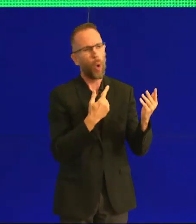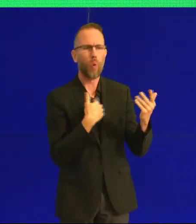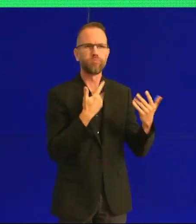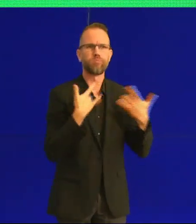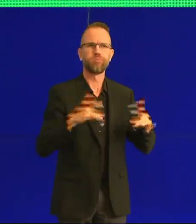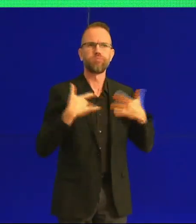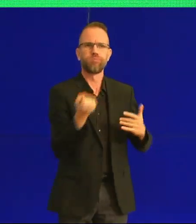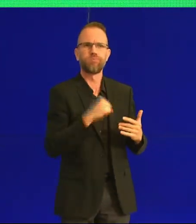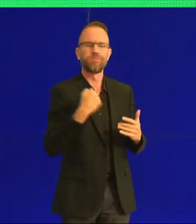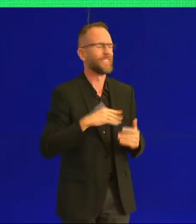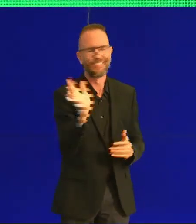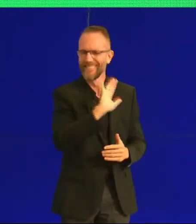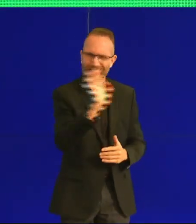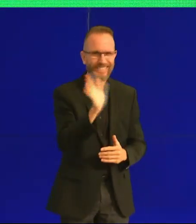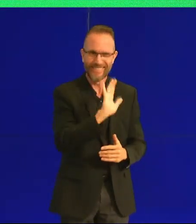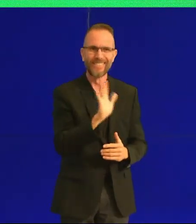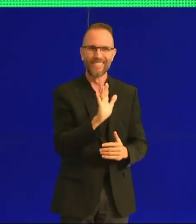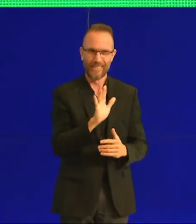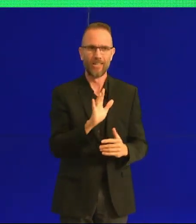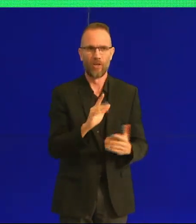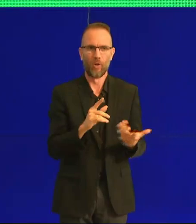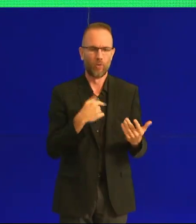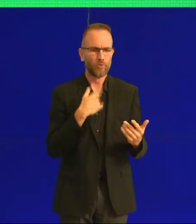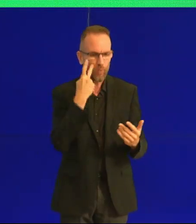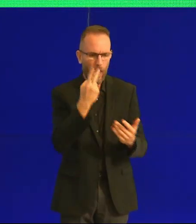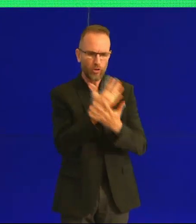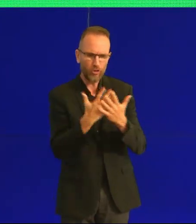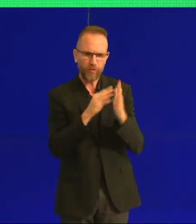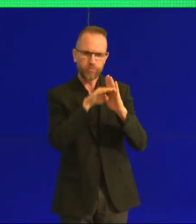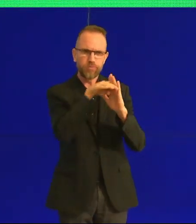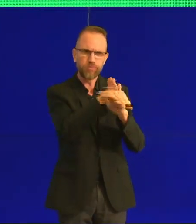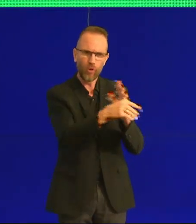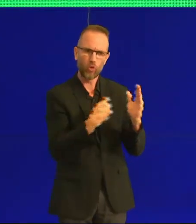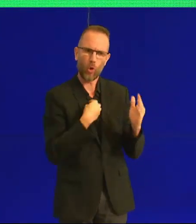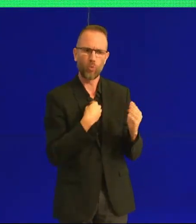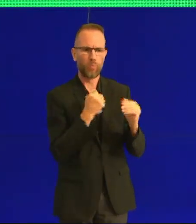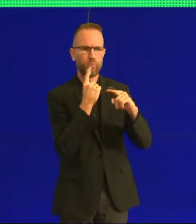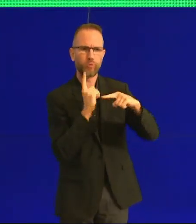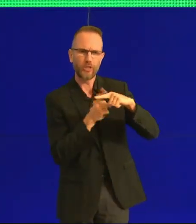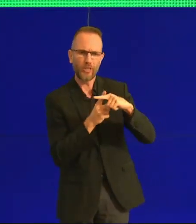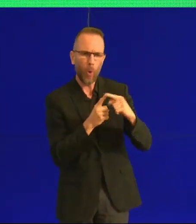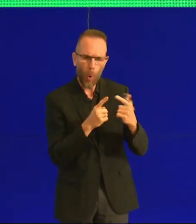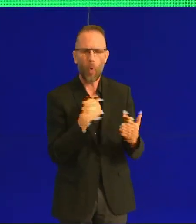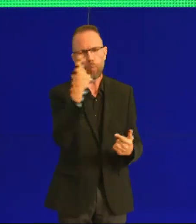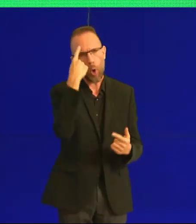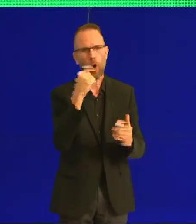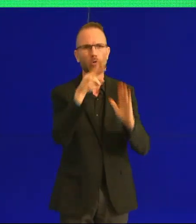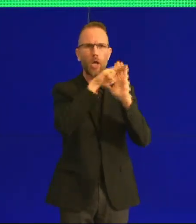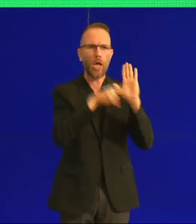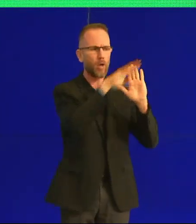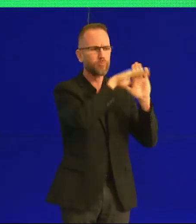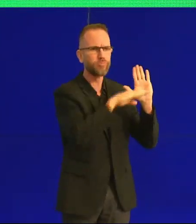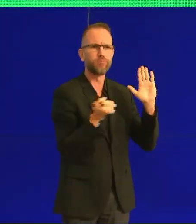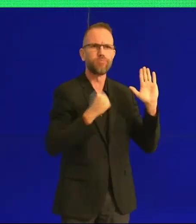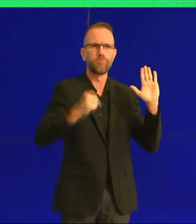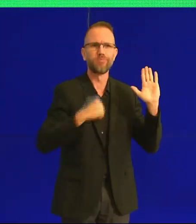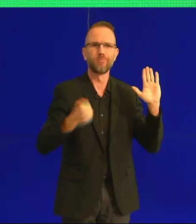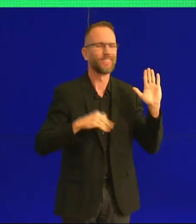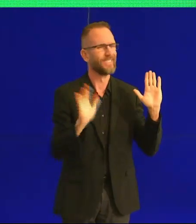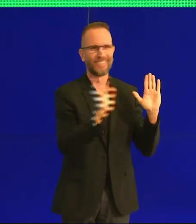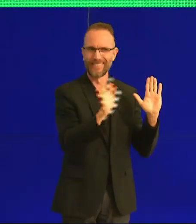et à adopter chacun un comportement différent en fonction dans l'interprétation que nous ferions de ces chiffres laissons les